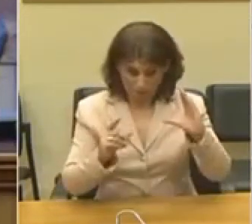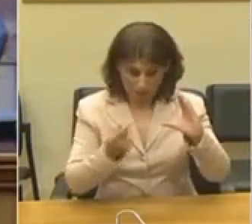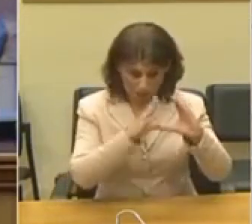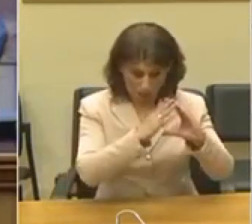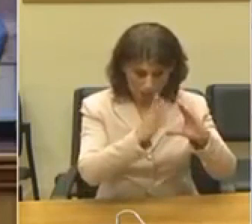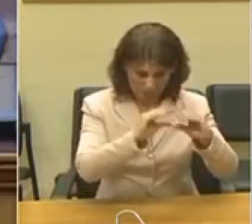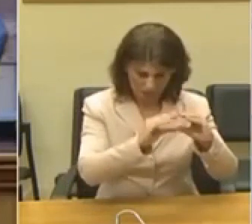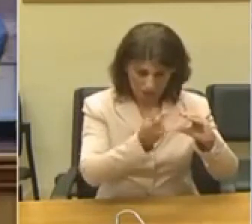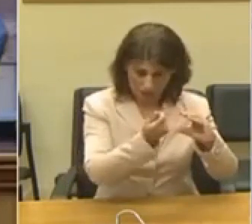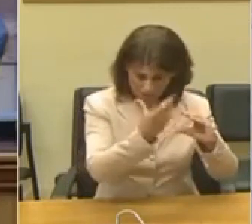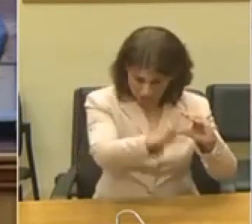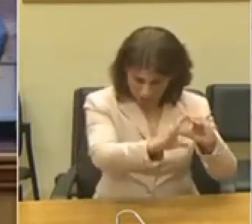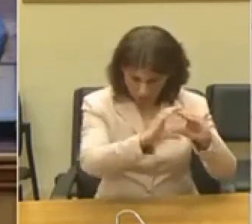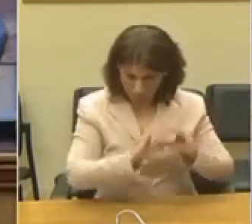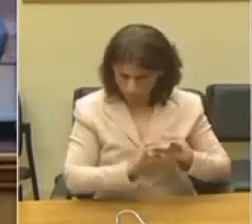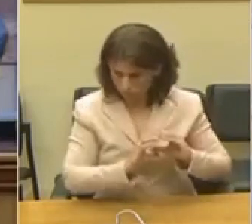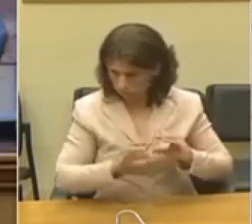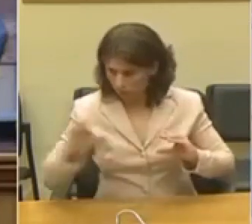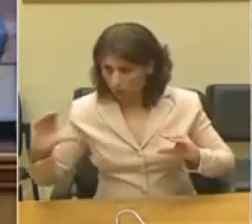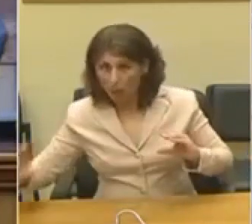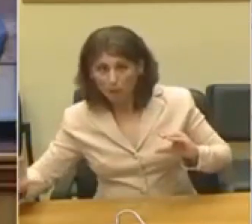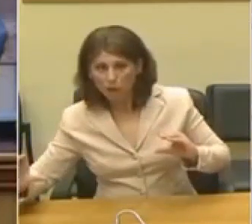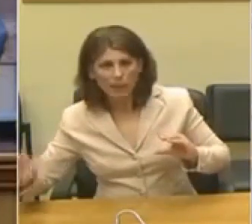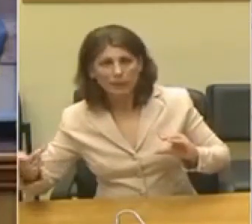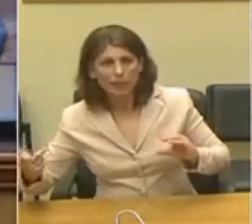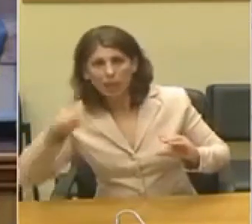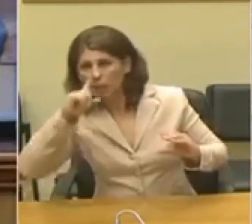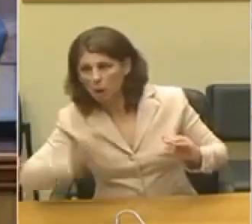άλλη έχουμε υποχρεώσεις και φυσικά εποπτεία.